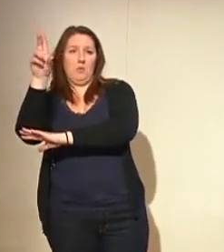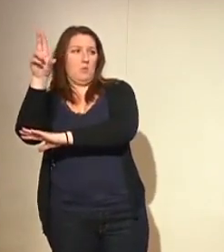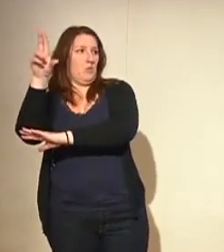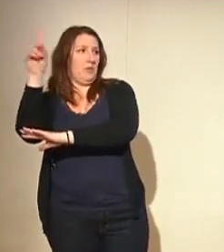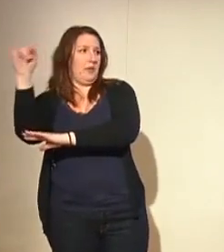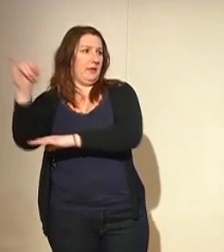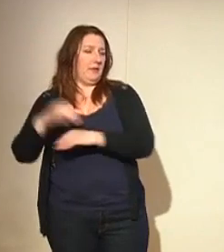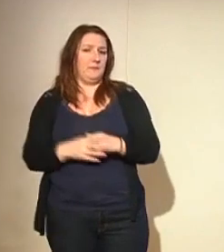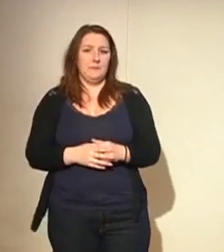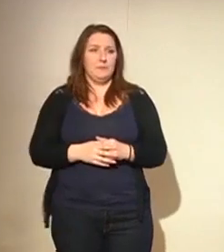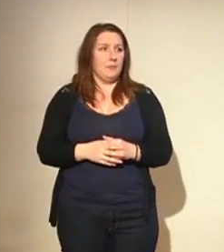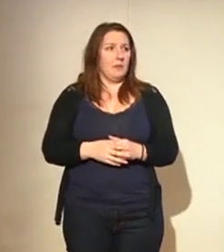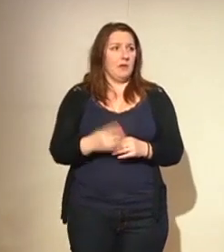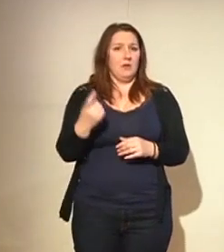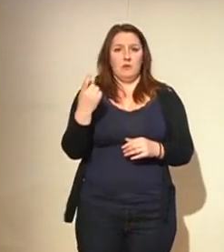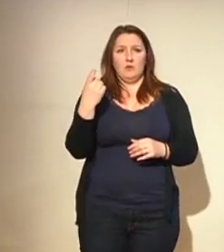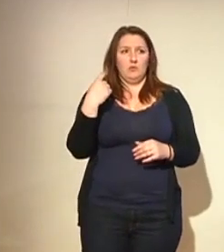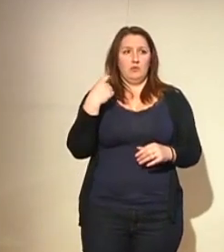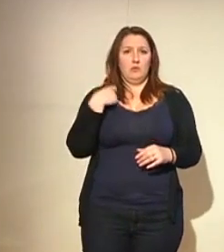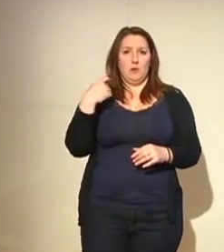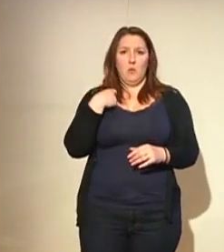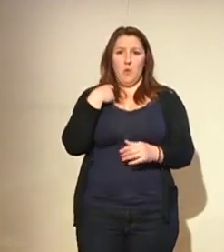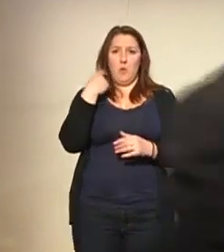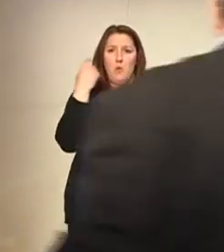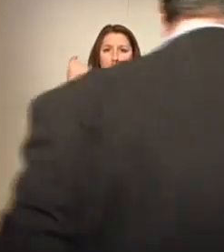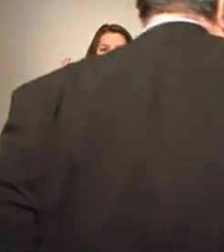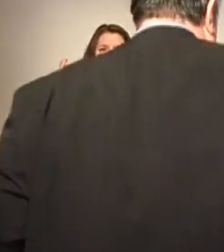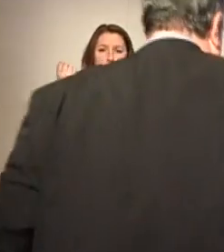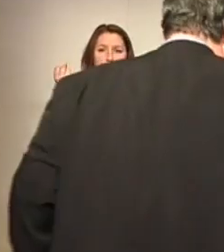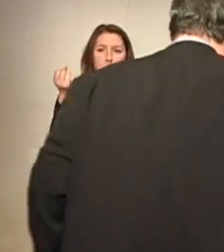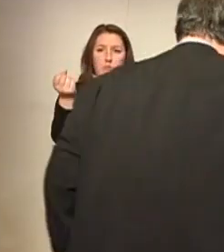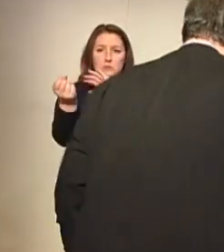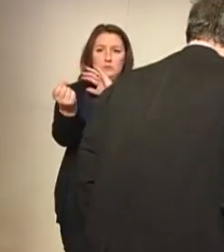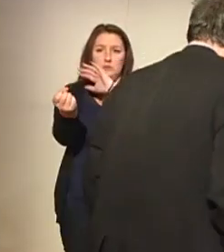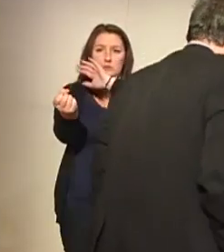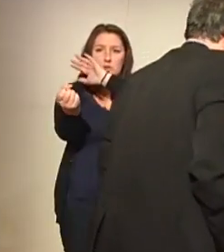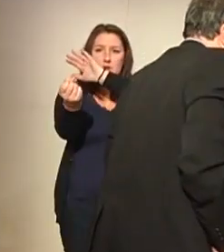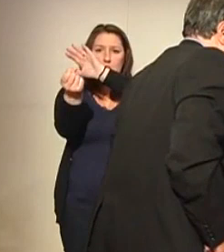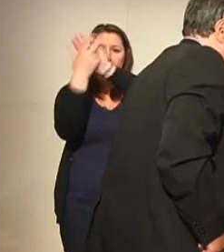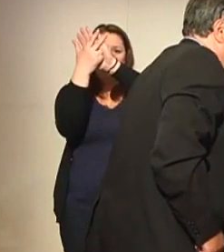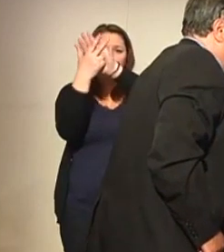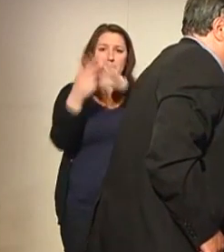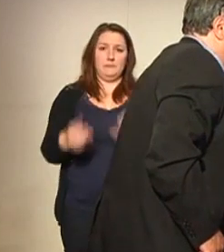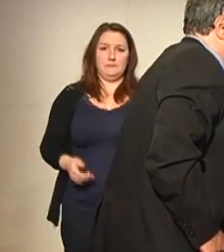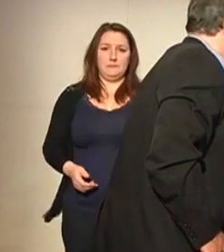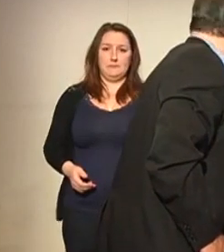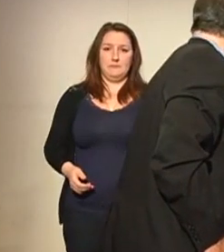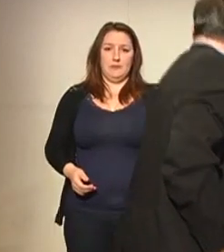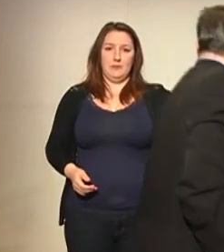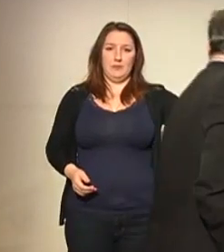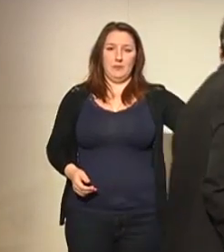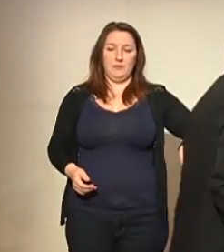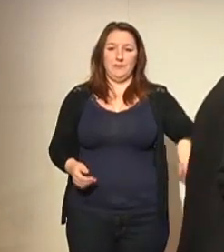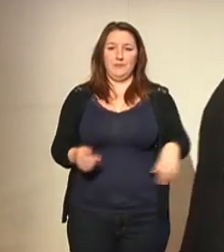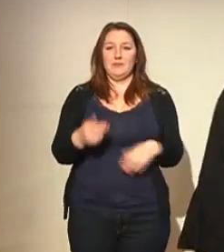UD délibération est adoptée n'ons besoin de rien d'autre et nous pouvons passer